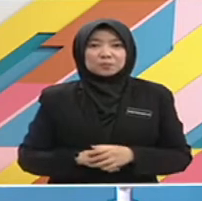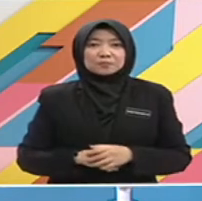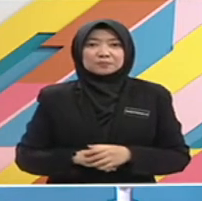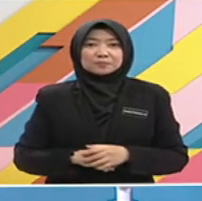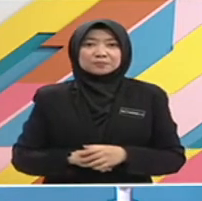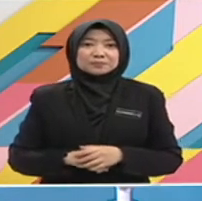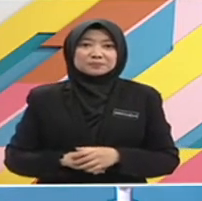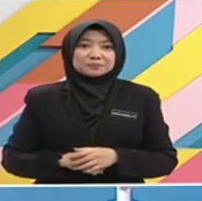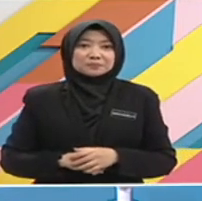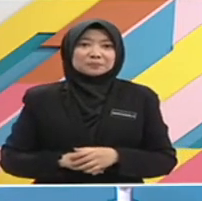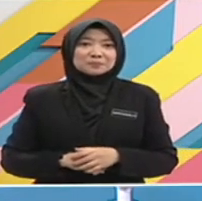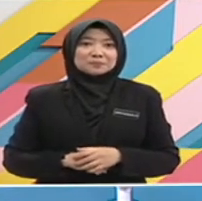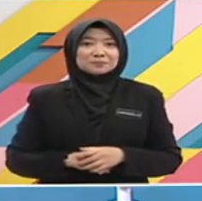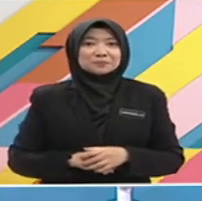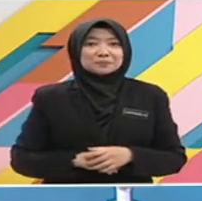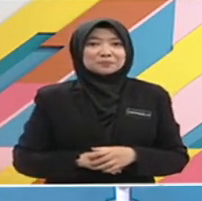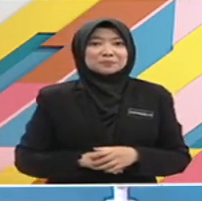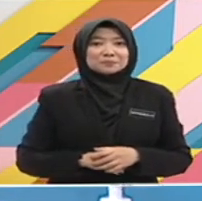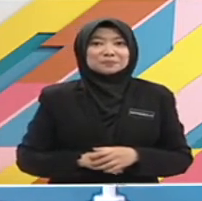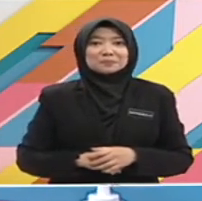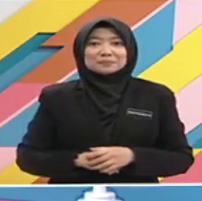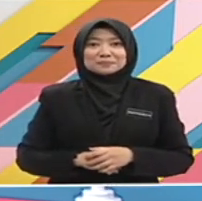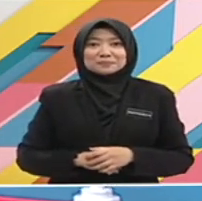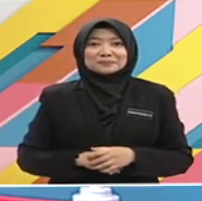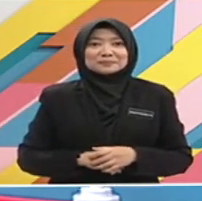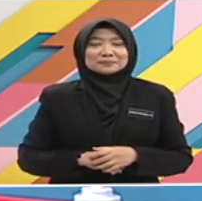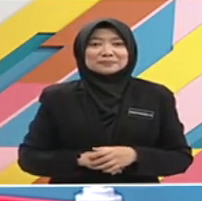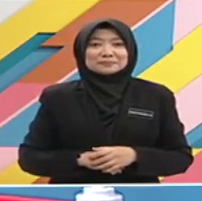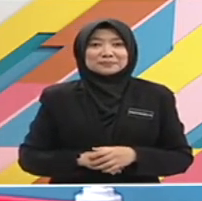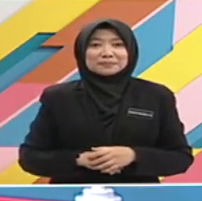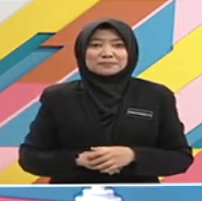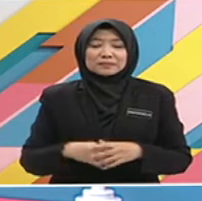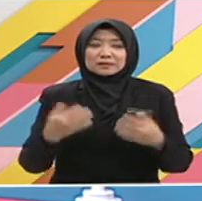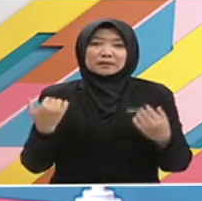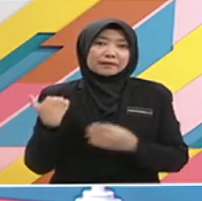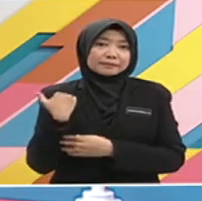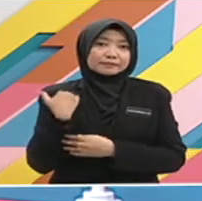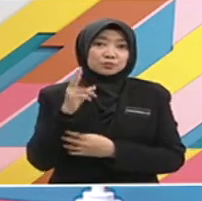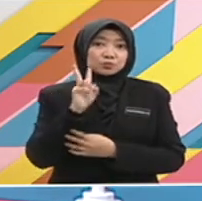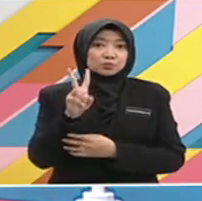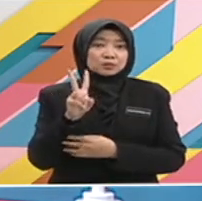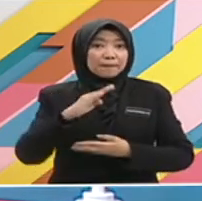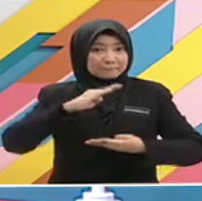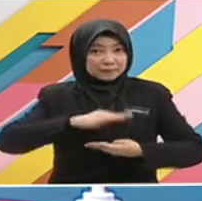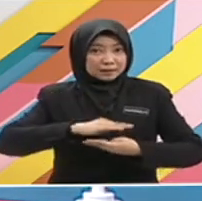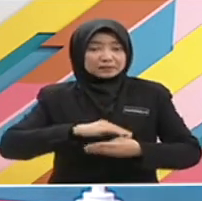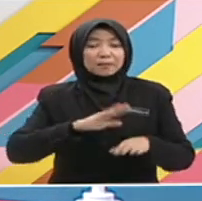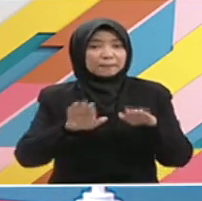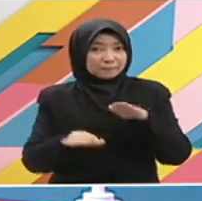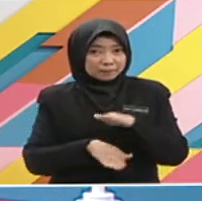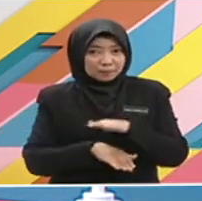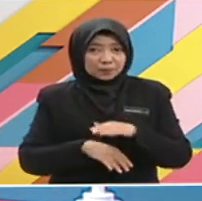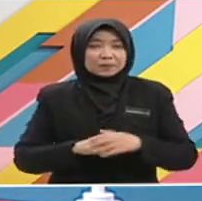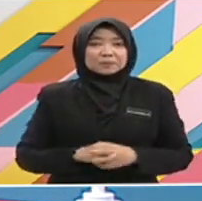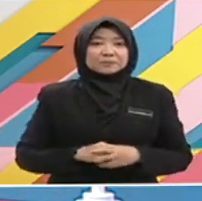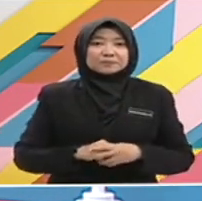sekejap Nisa kan. Jadi Nisa kena tolong cikgu. Baik. Ada dua bekas. Tengok dekat bawah sana. Okey, saya